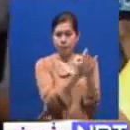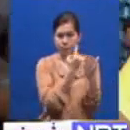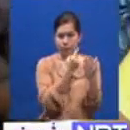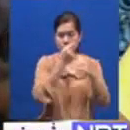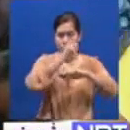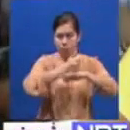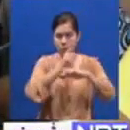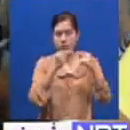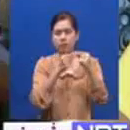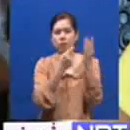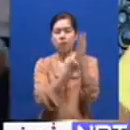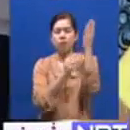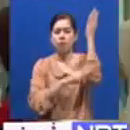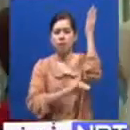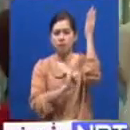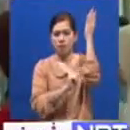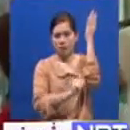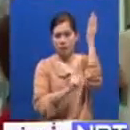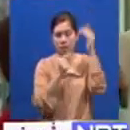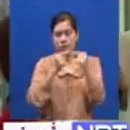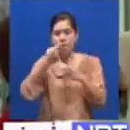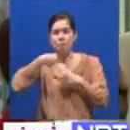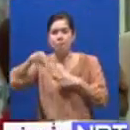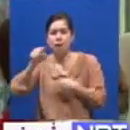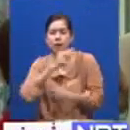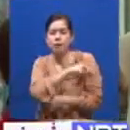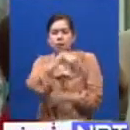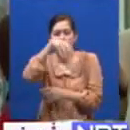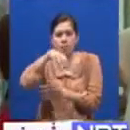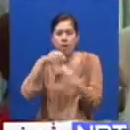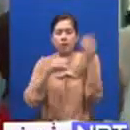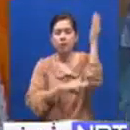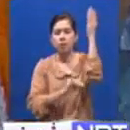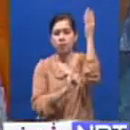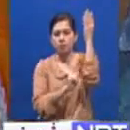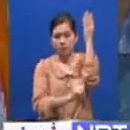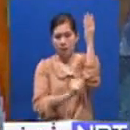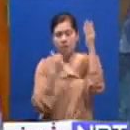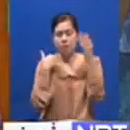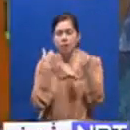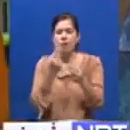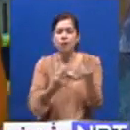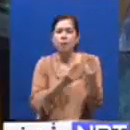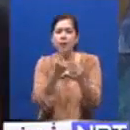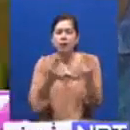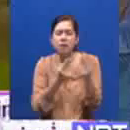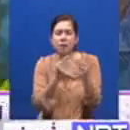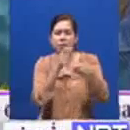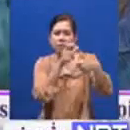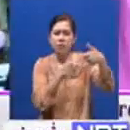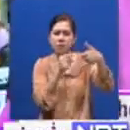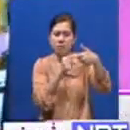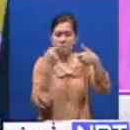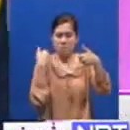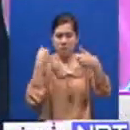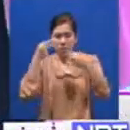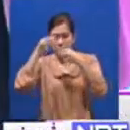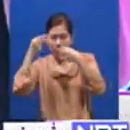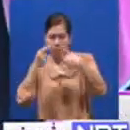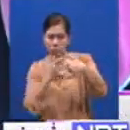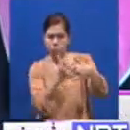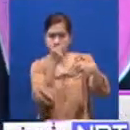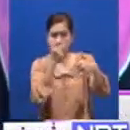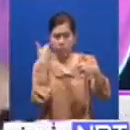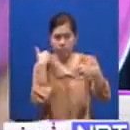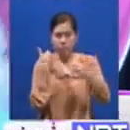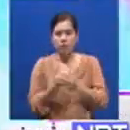ชการจังหวัดยะลาเดินทางไปที่โรงพยาบาลยะลาเพื่อเยี่ยมนายพิจิตรสัตยากุลที่ถูกคนร้ายลอบยิงและขับรถยนต์บนถนน